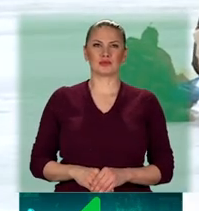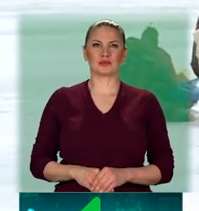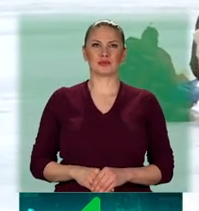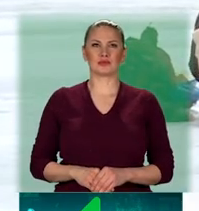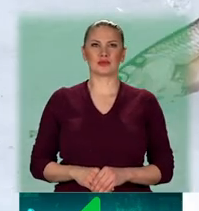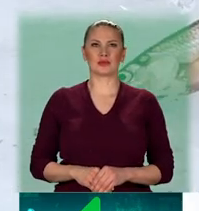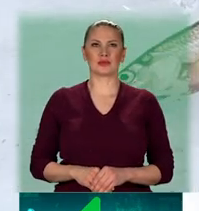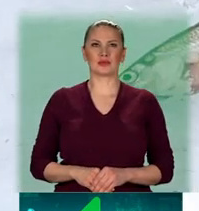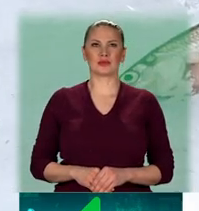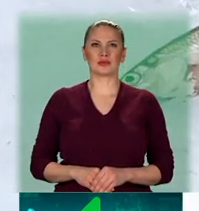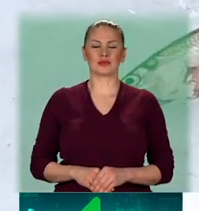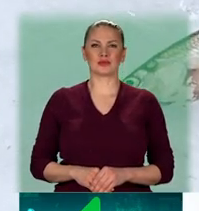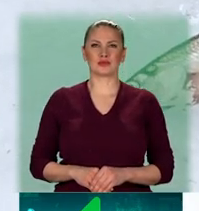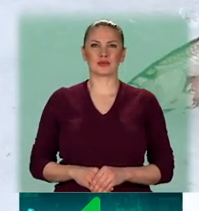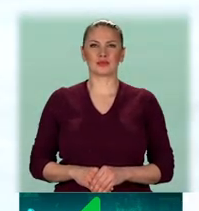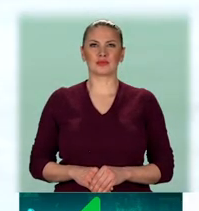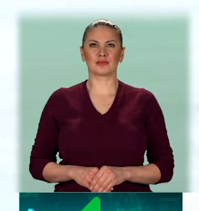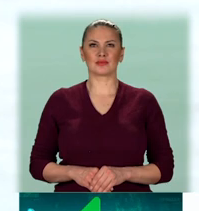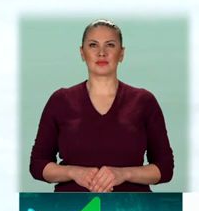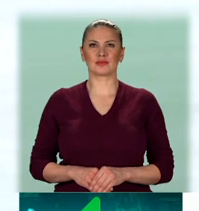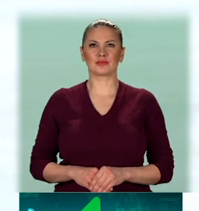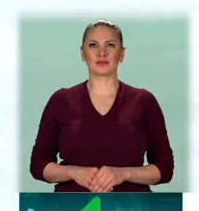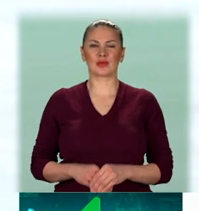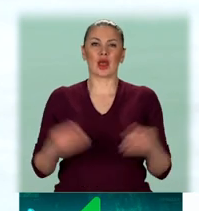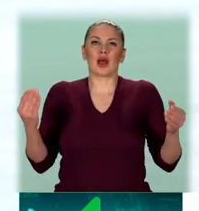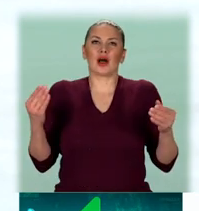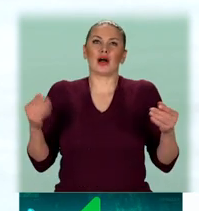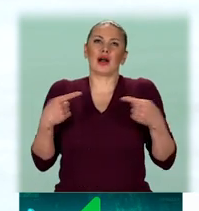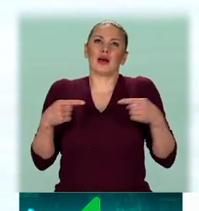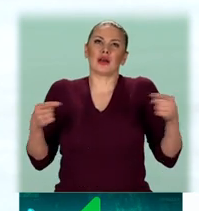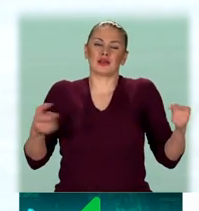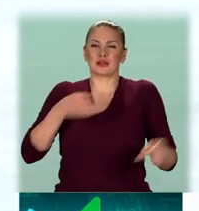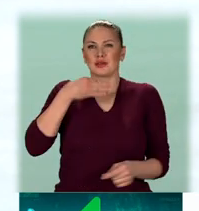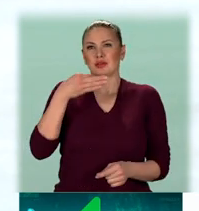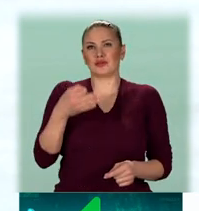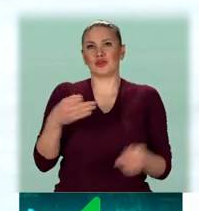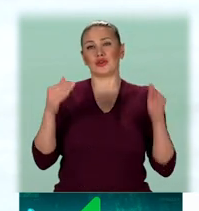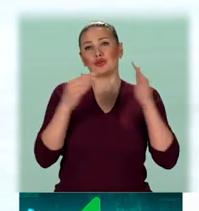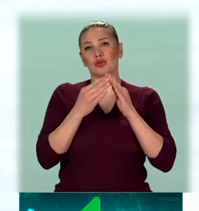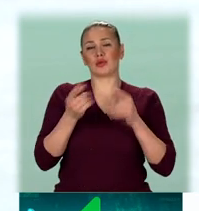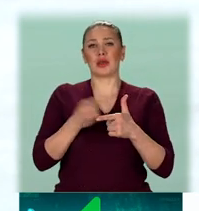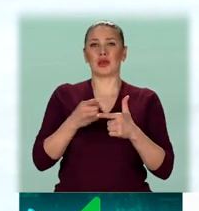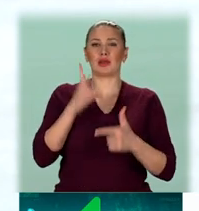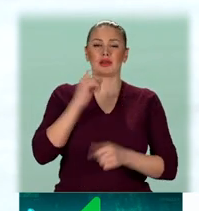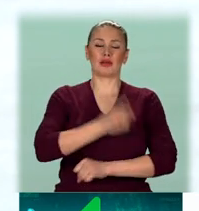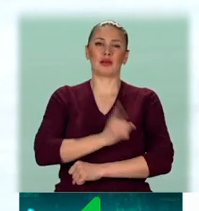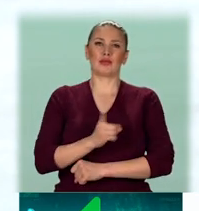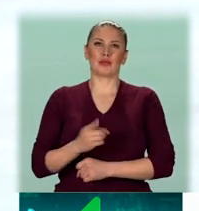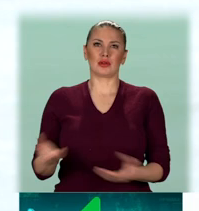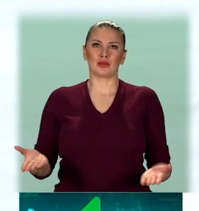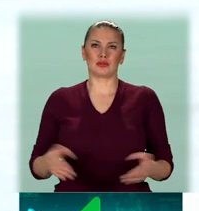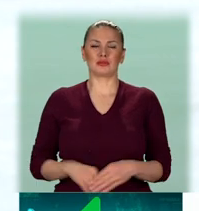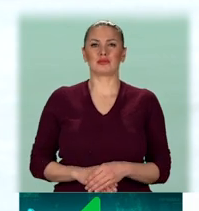всему готовы. Да и вы же, пресса, тоже здесь. Ну какая разница, дома ты сидишь или на льду? Ну как, вы в любом случае вместе